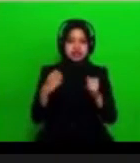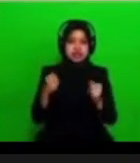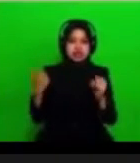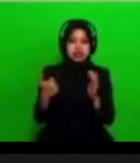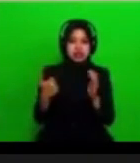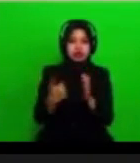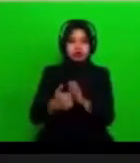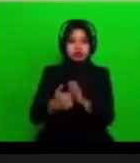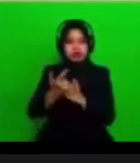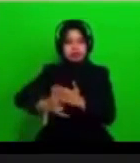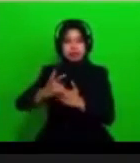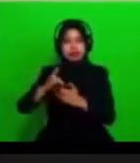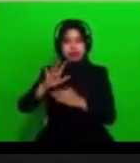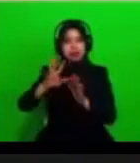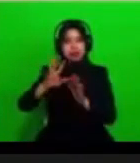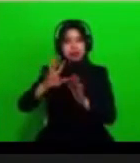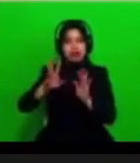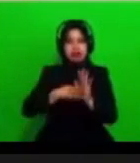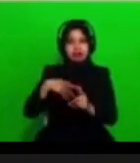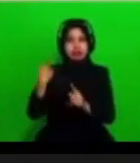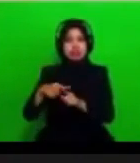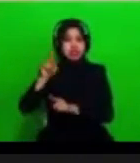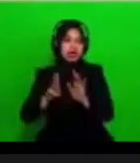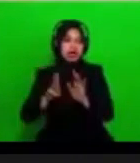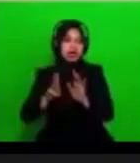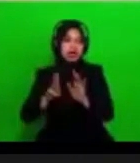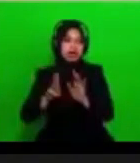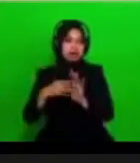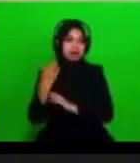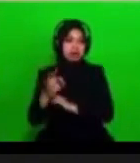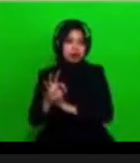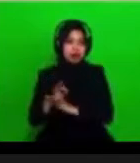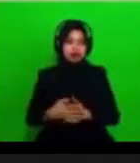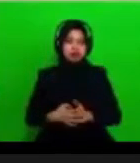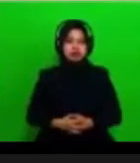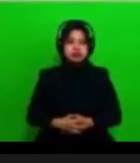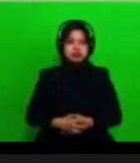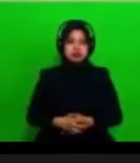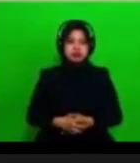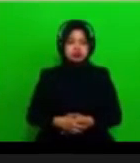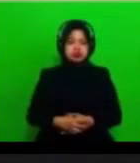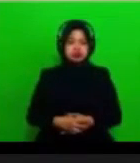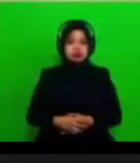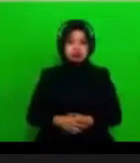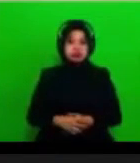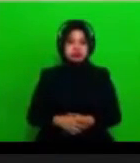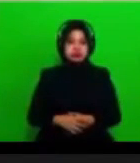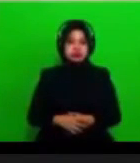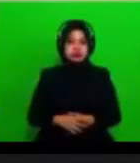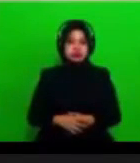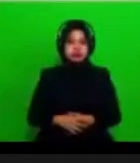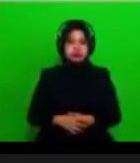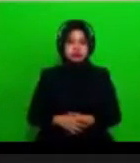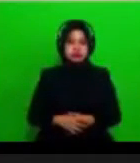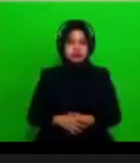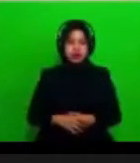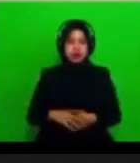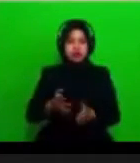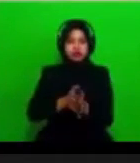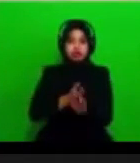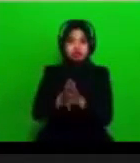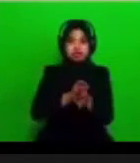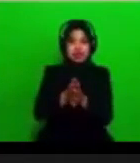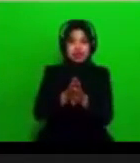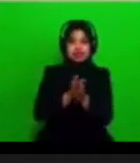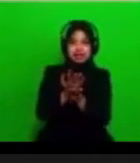tangan dengan air mengalir dan sabun, menggunakan masker, menjaga jarak, mengurangi mobilitas, dan tentunya menjauhi